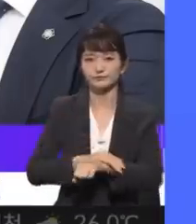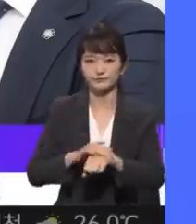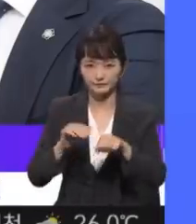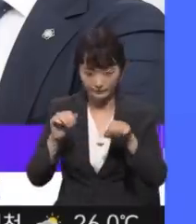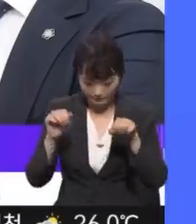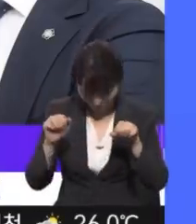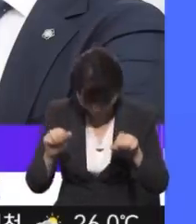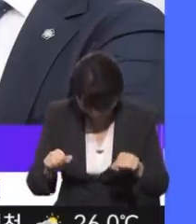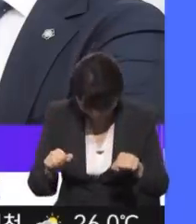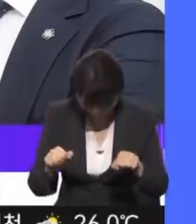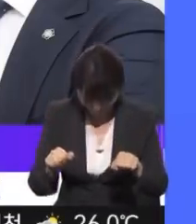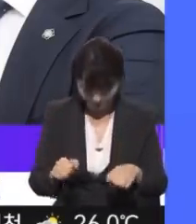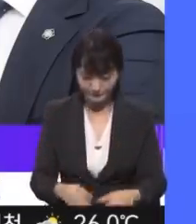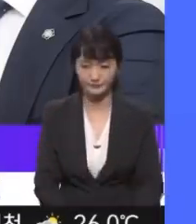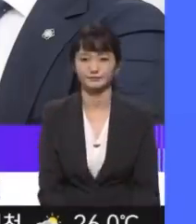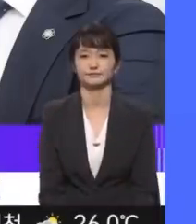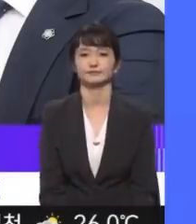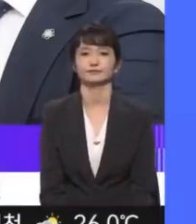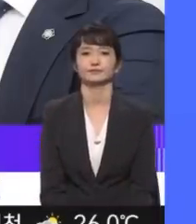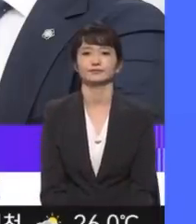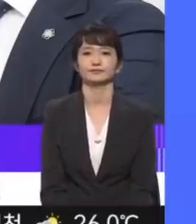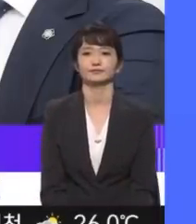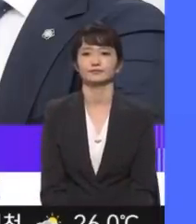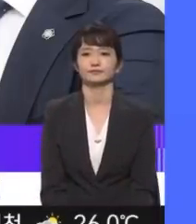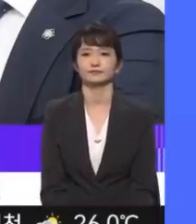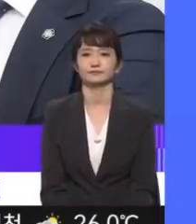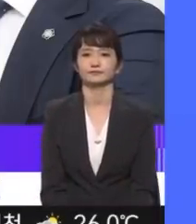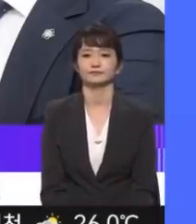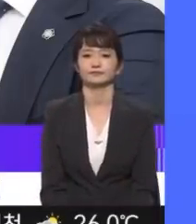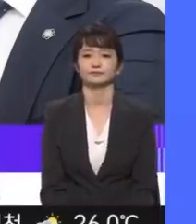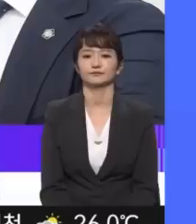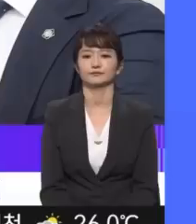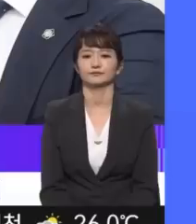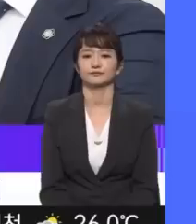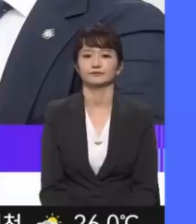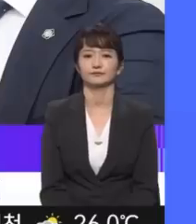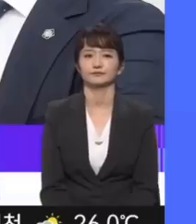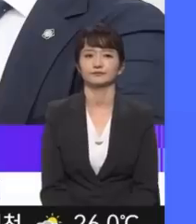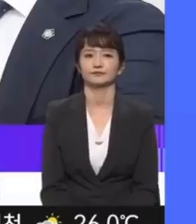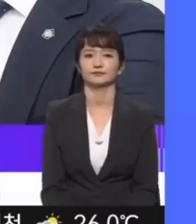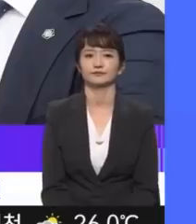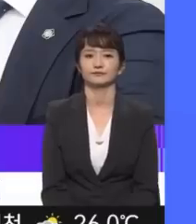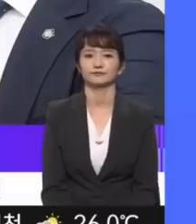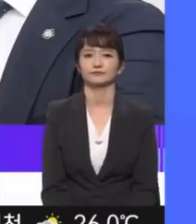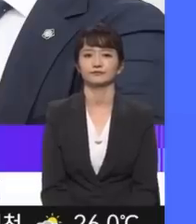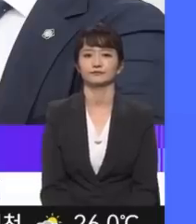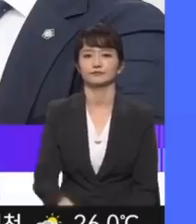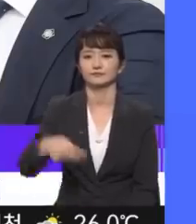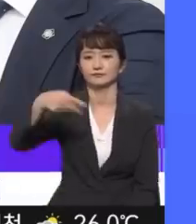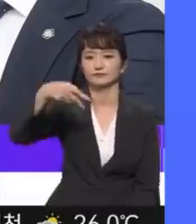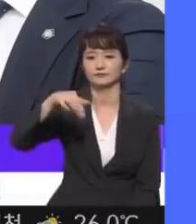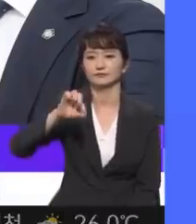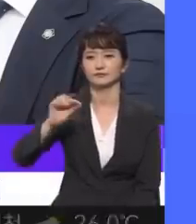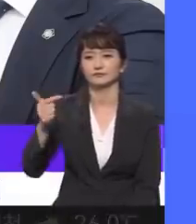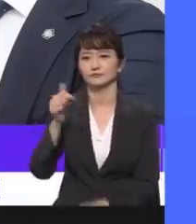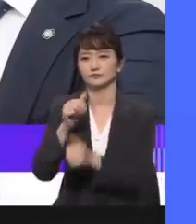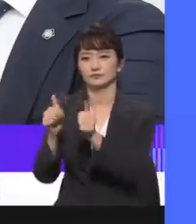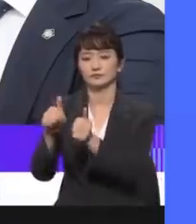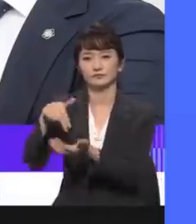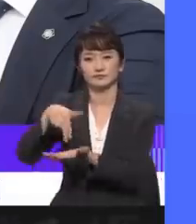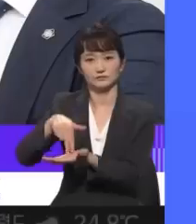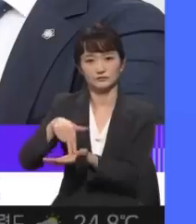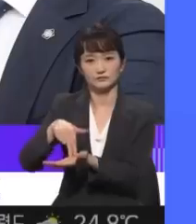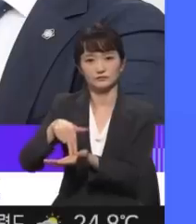곧 빨 힘이 들 변합니다 예 안녕하십니까 일단 신인균 산이 입장에서는